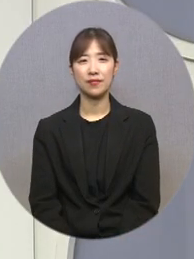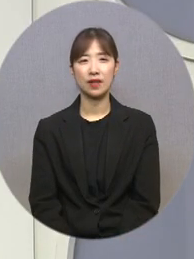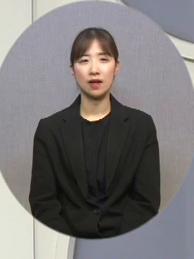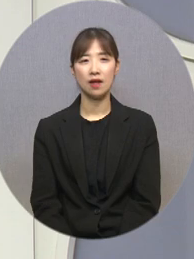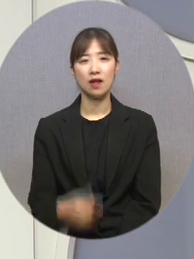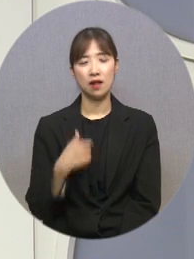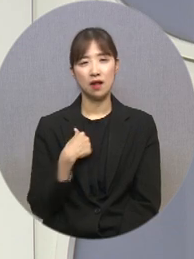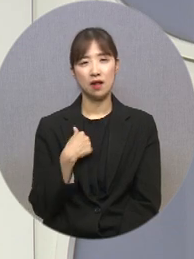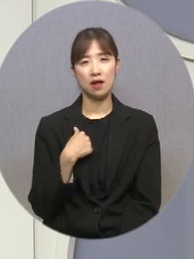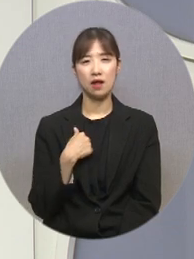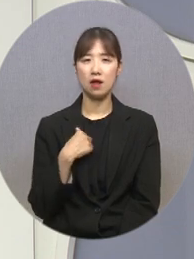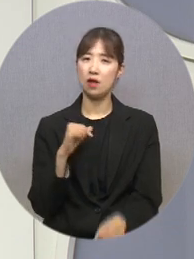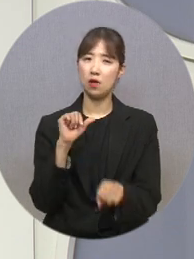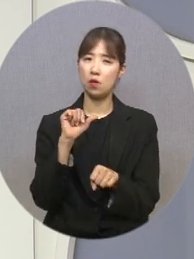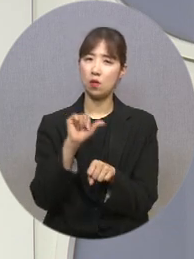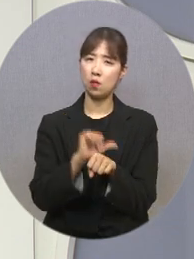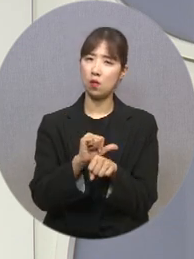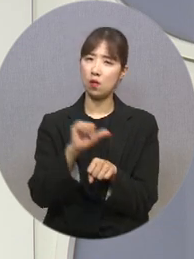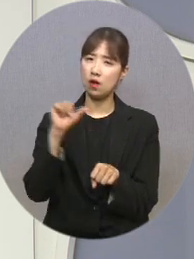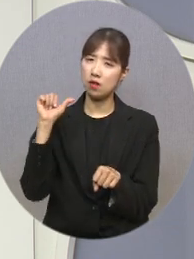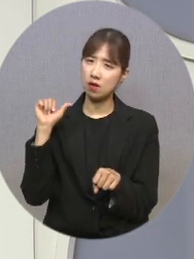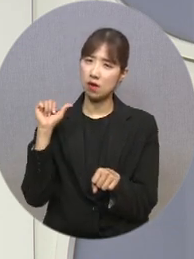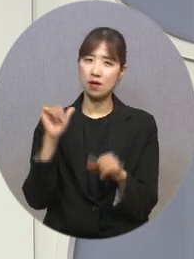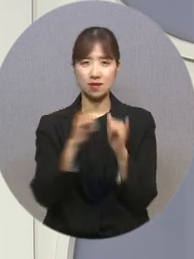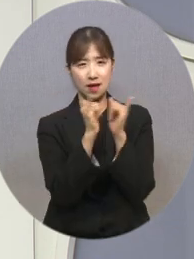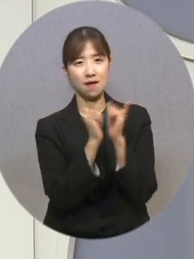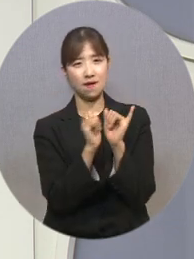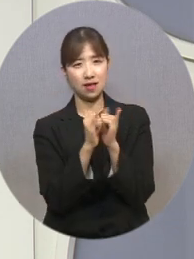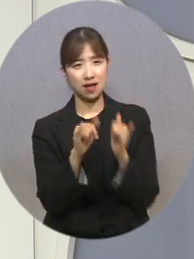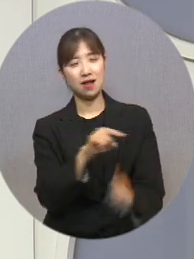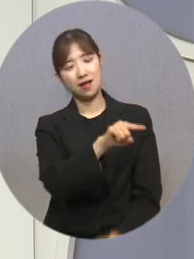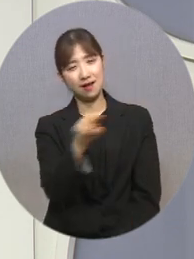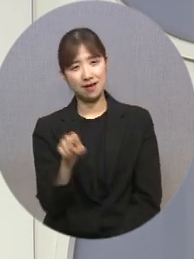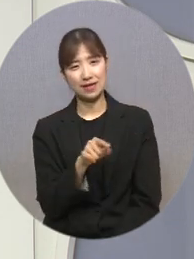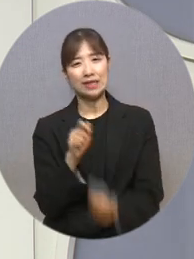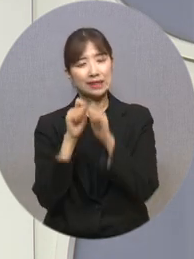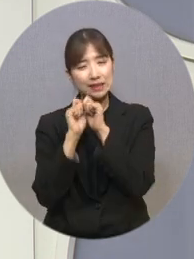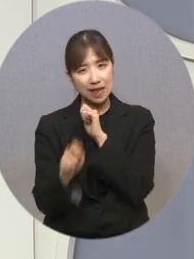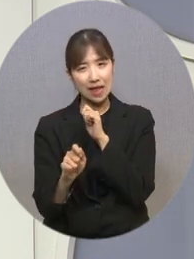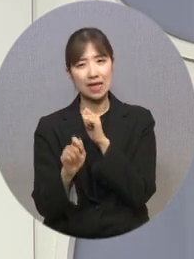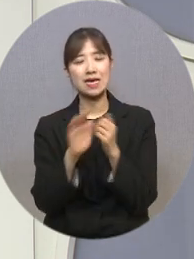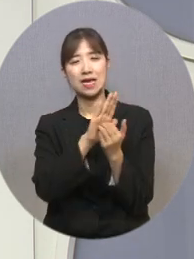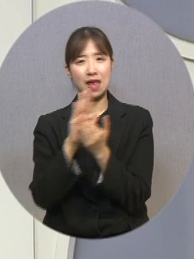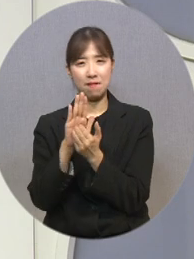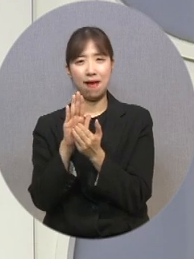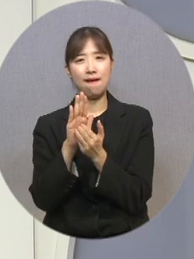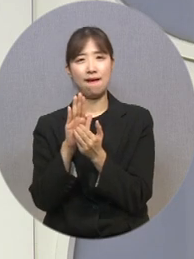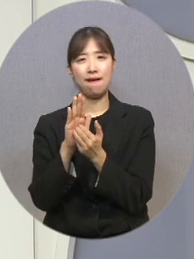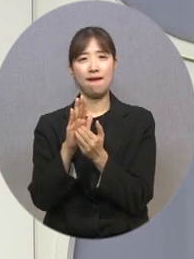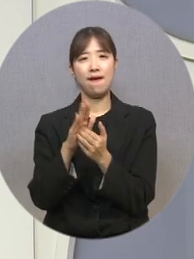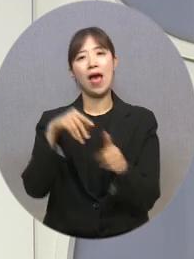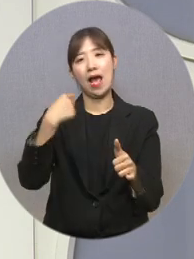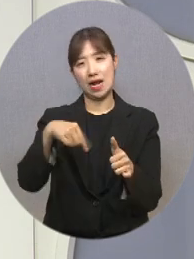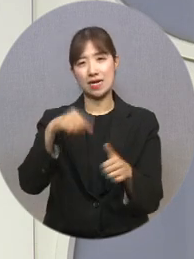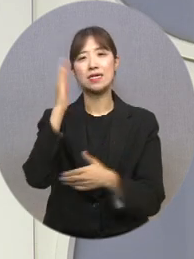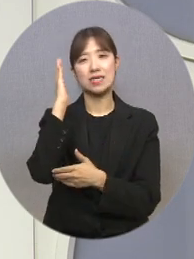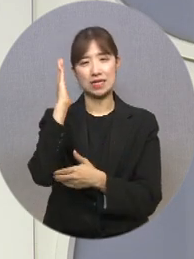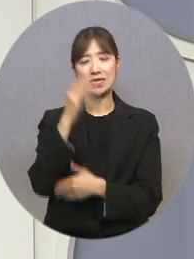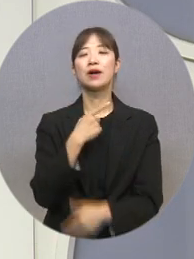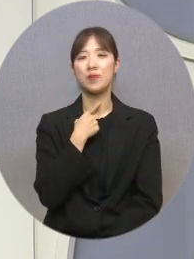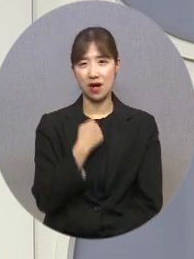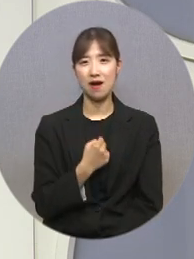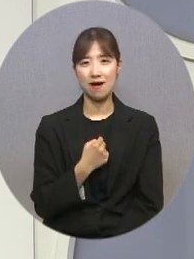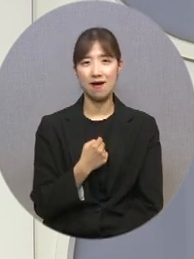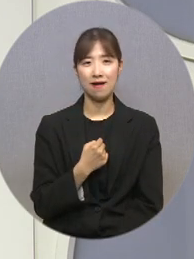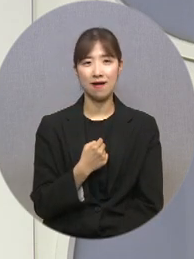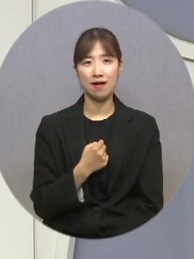우연히 지금으로부터 한 5년 전에 그 사회인들을 상대로 이제 그 사기 예방 그 강의를 이제 하게 됐습니다. 아.